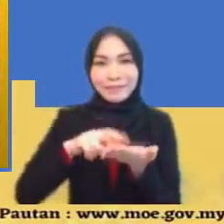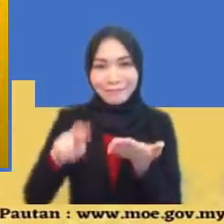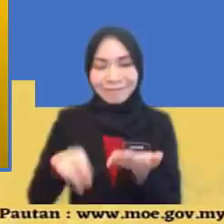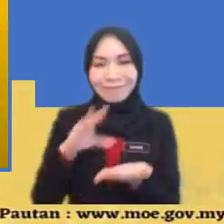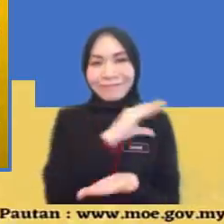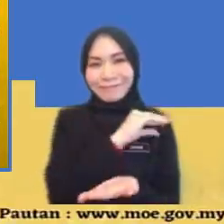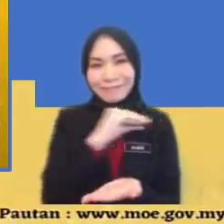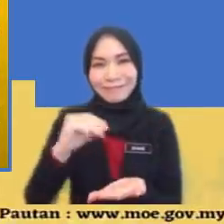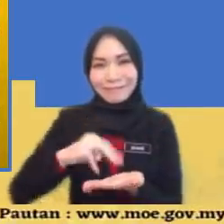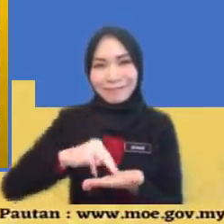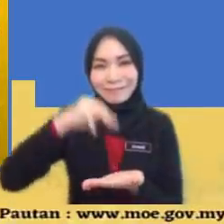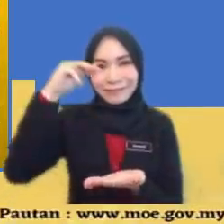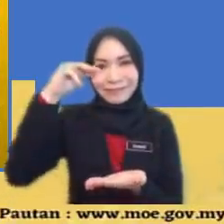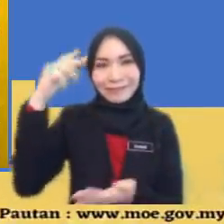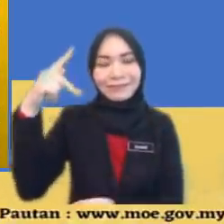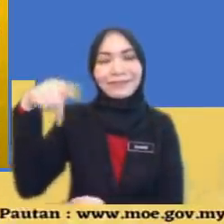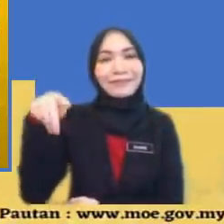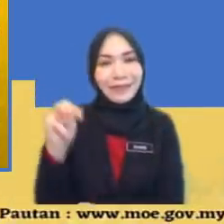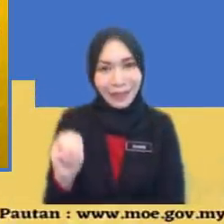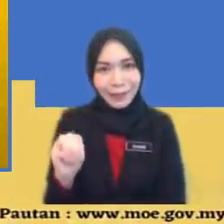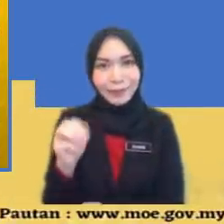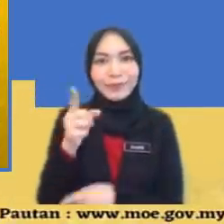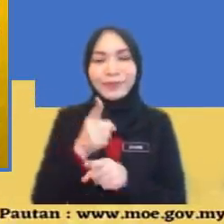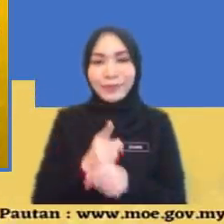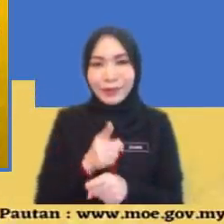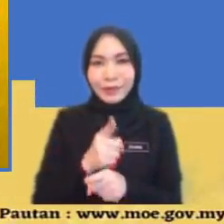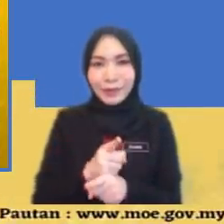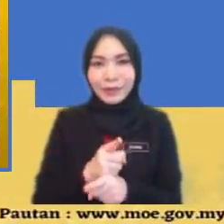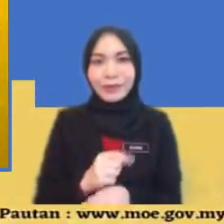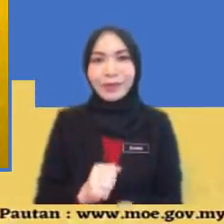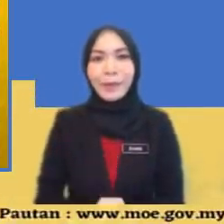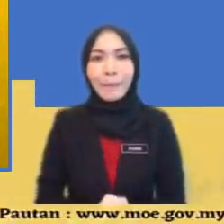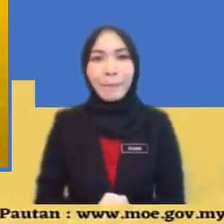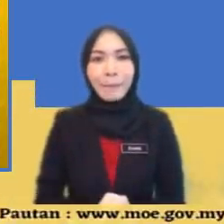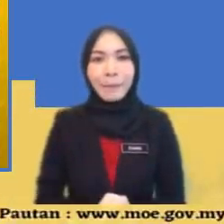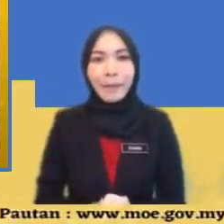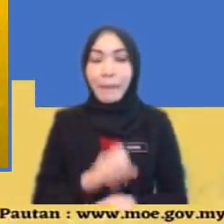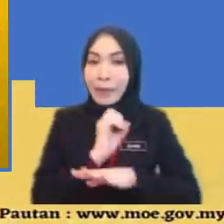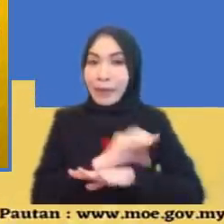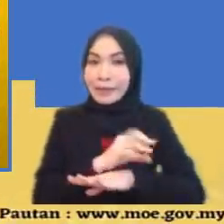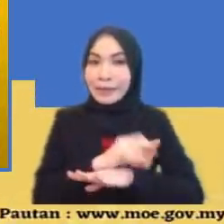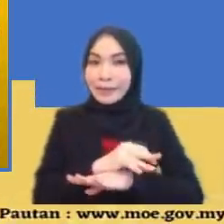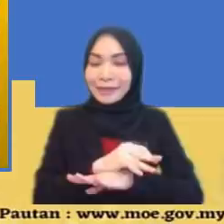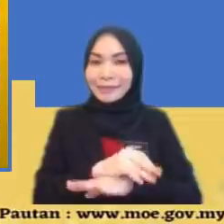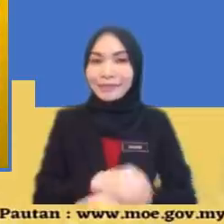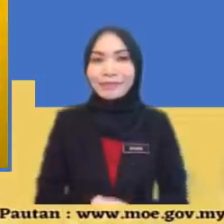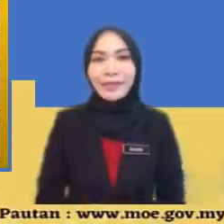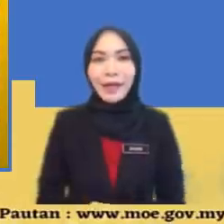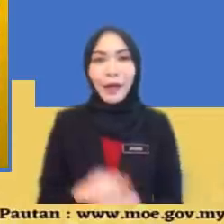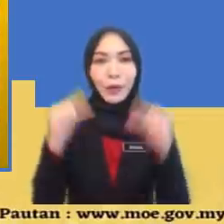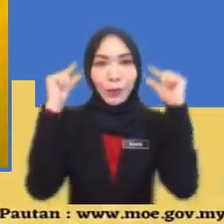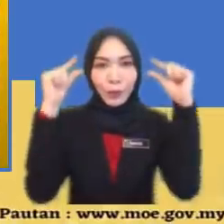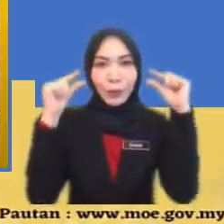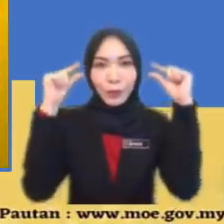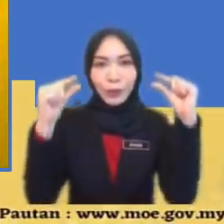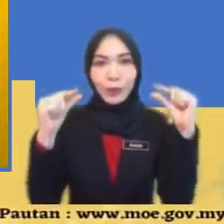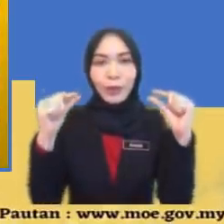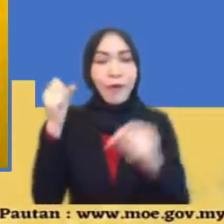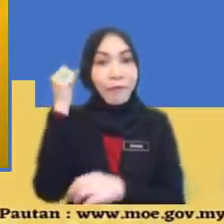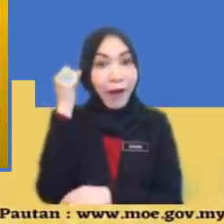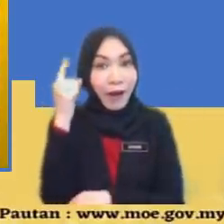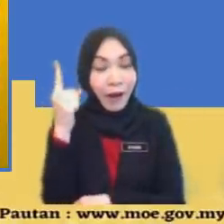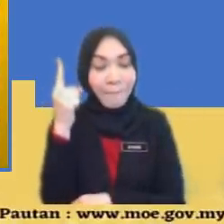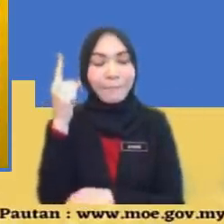GPM benar-benar menyarankan agar semua guru memahami sepenuhnya program bekasku yang